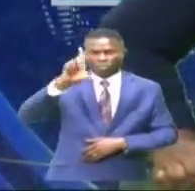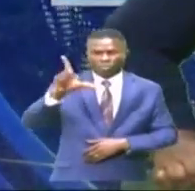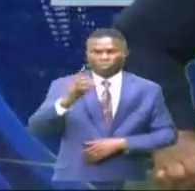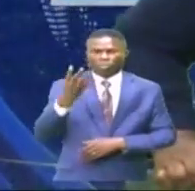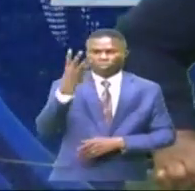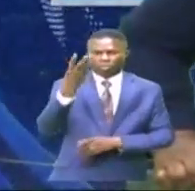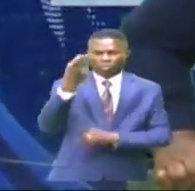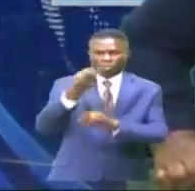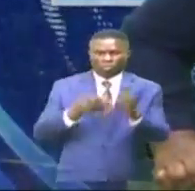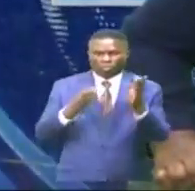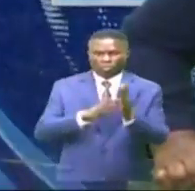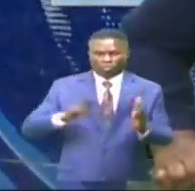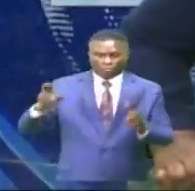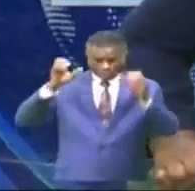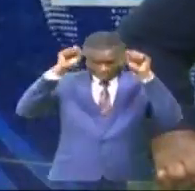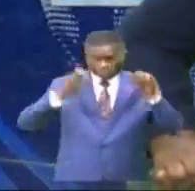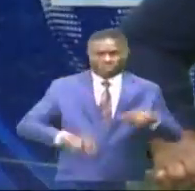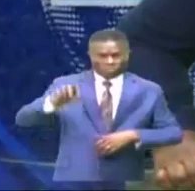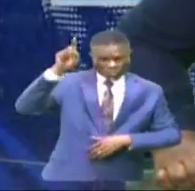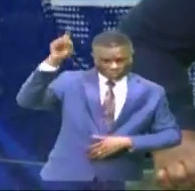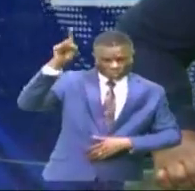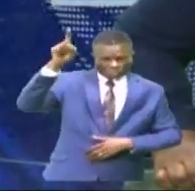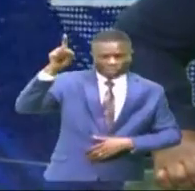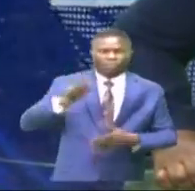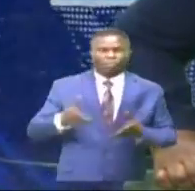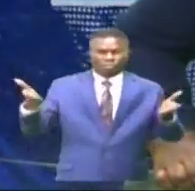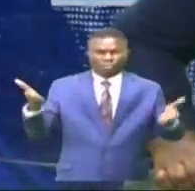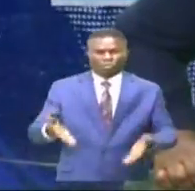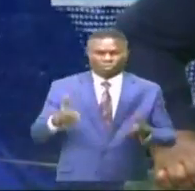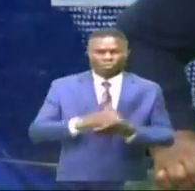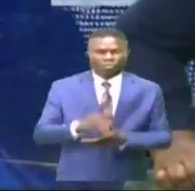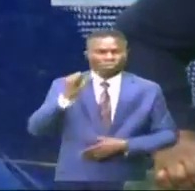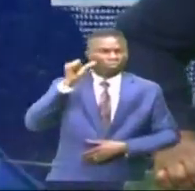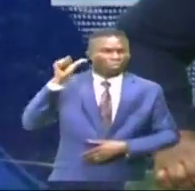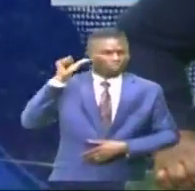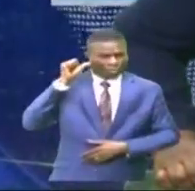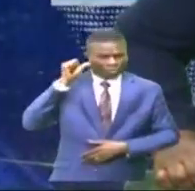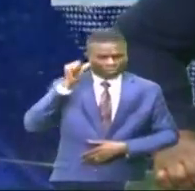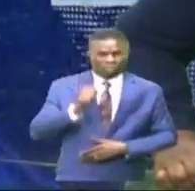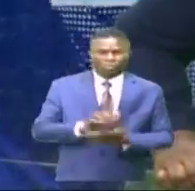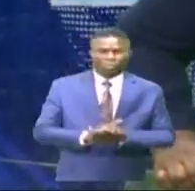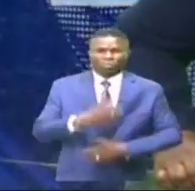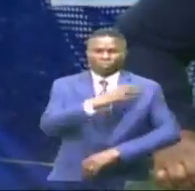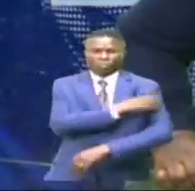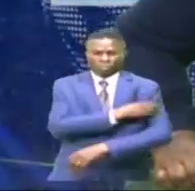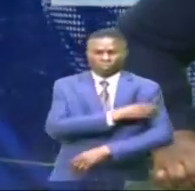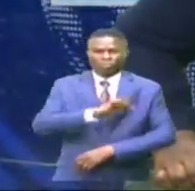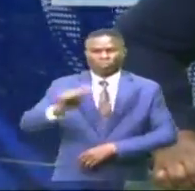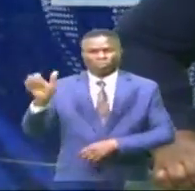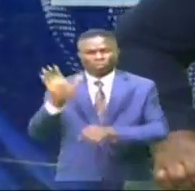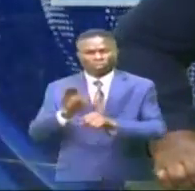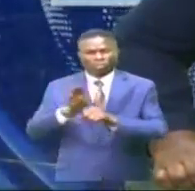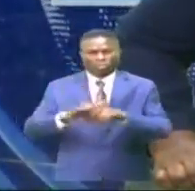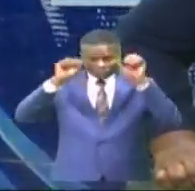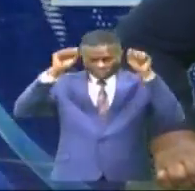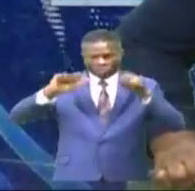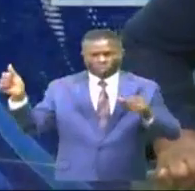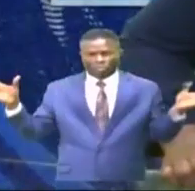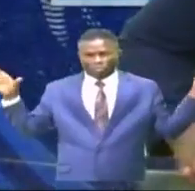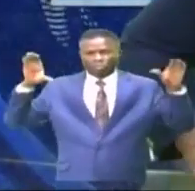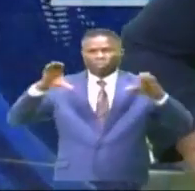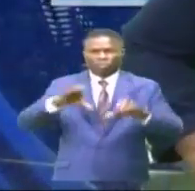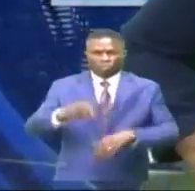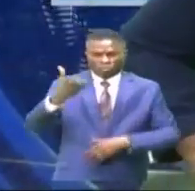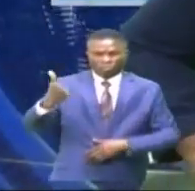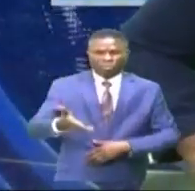de la RDC était l'autre des maisons hier donc Harari plusieurs autres chefs d'états et du gouvernement ont assisté à